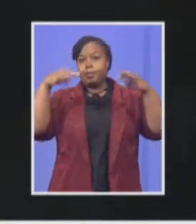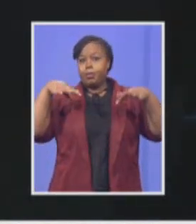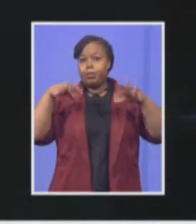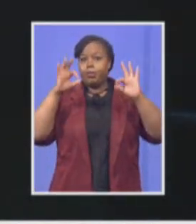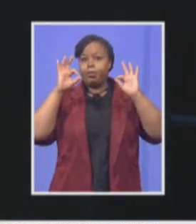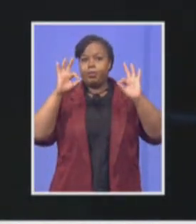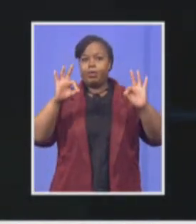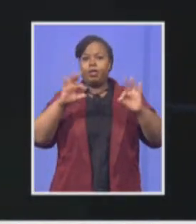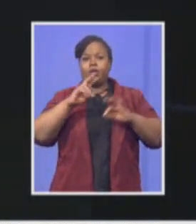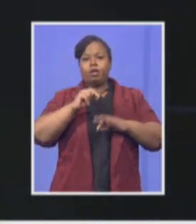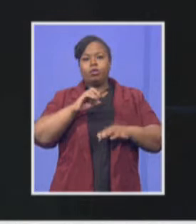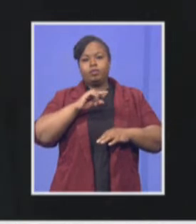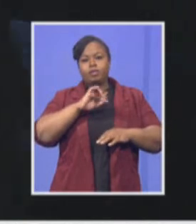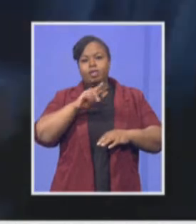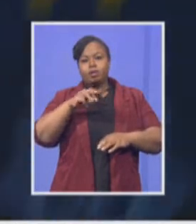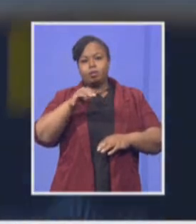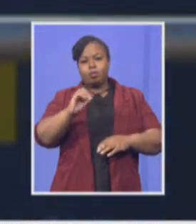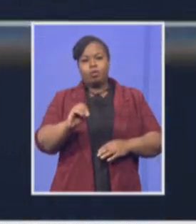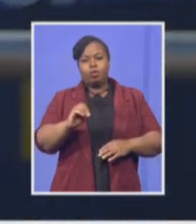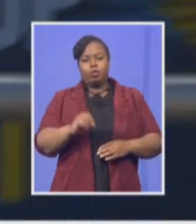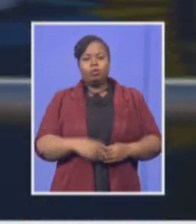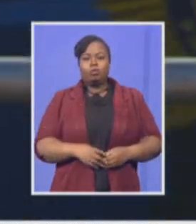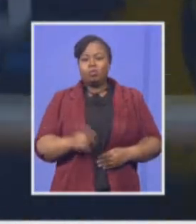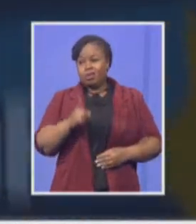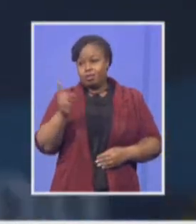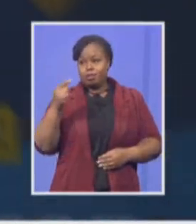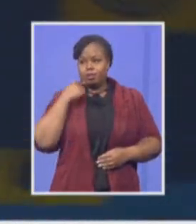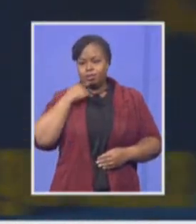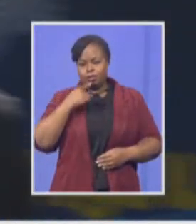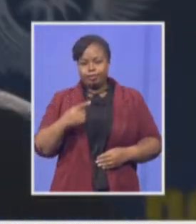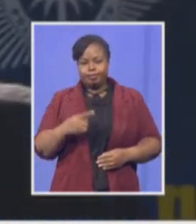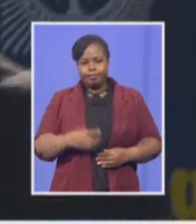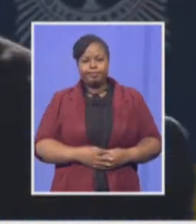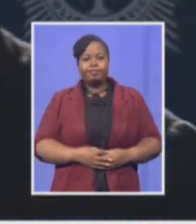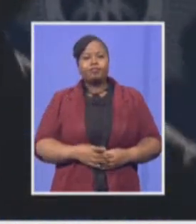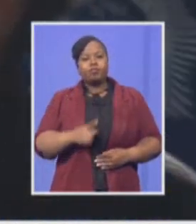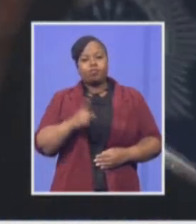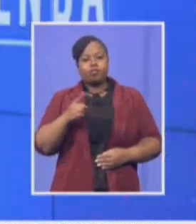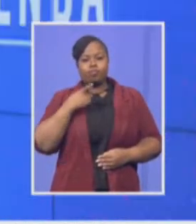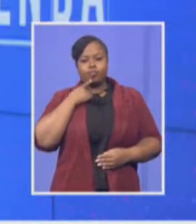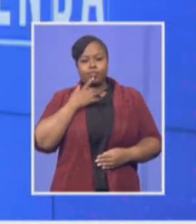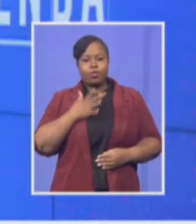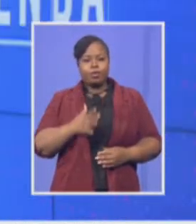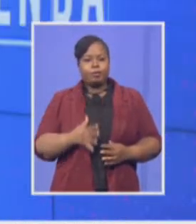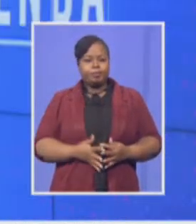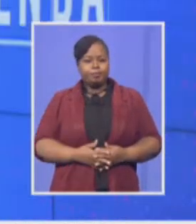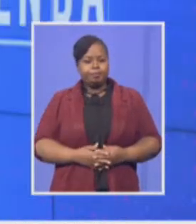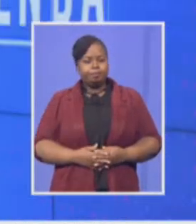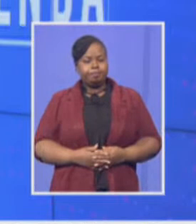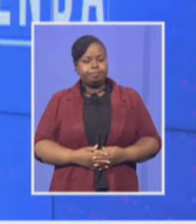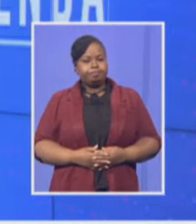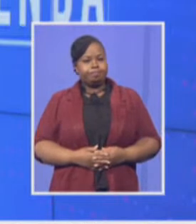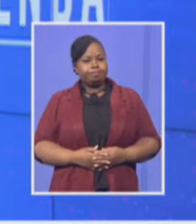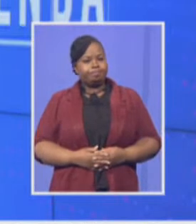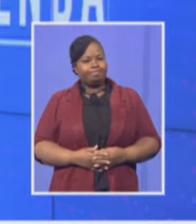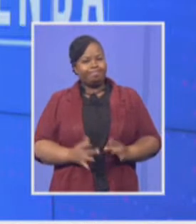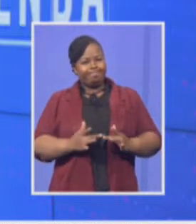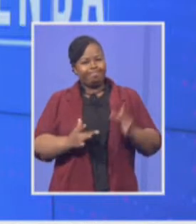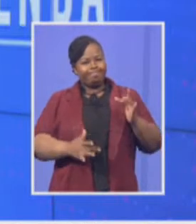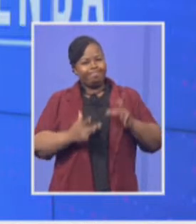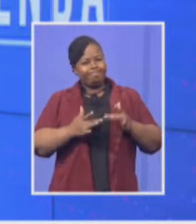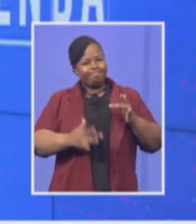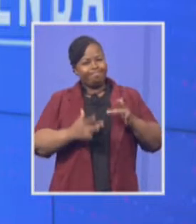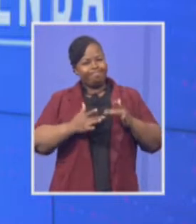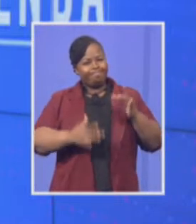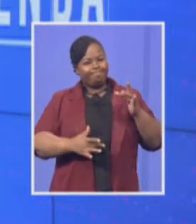lana eNomzamo njengoba besho ukuthi nani niyacela We're not having a good connection, so we're going to come